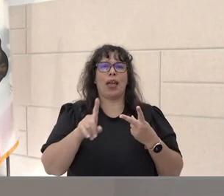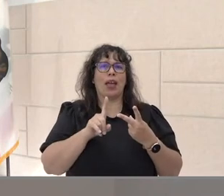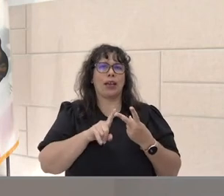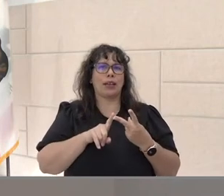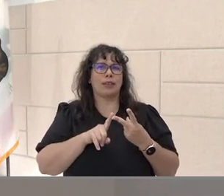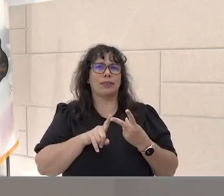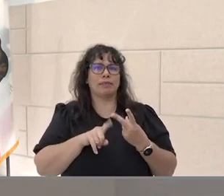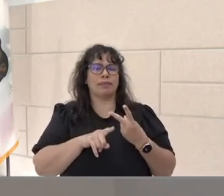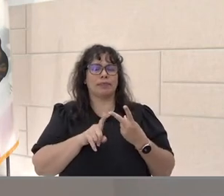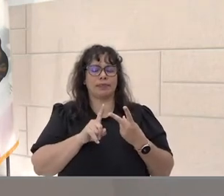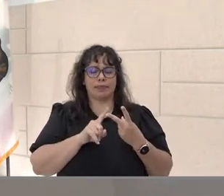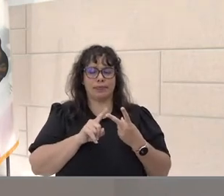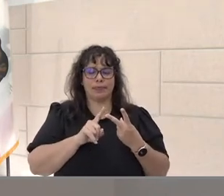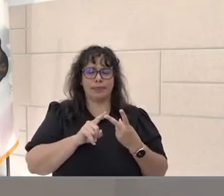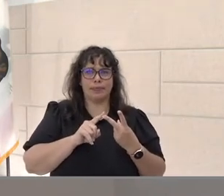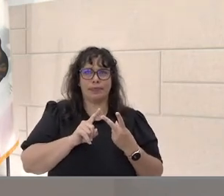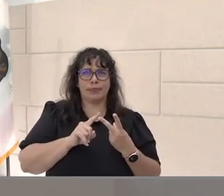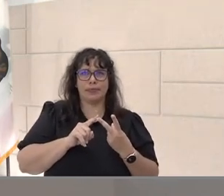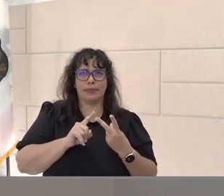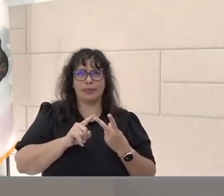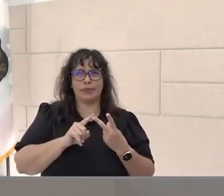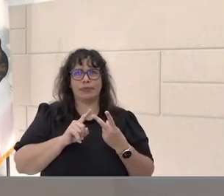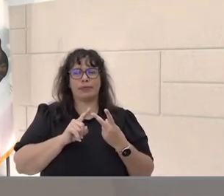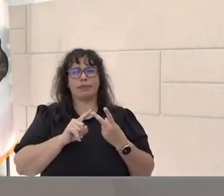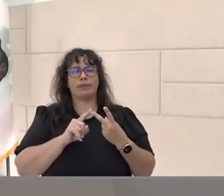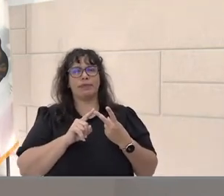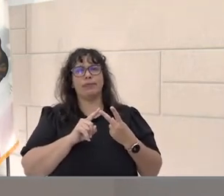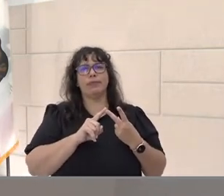ណាដែលចូលរួមក្នុងកម្មវិធីនឹងបាន